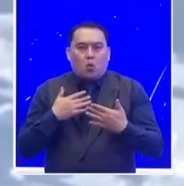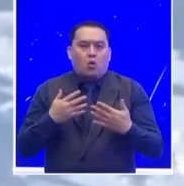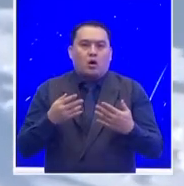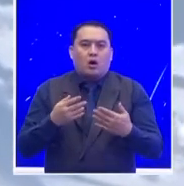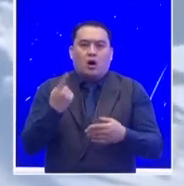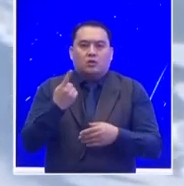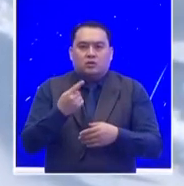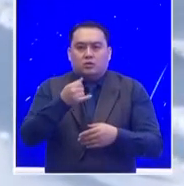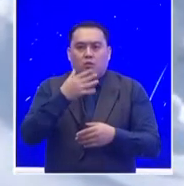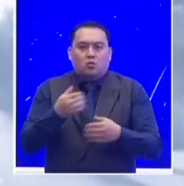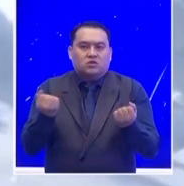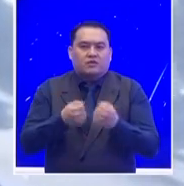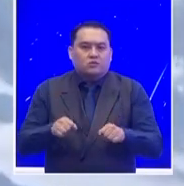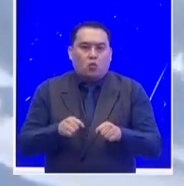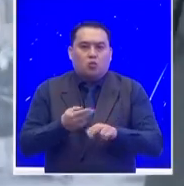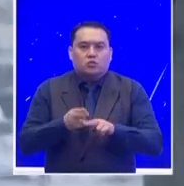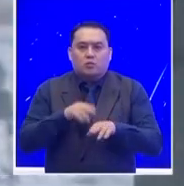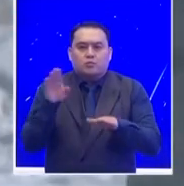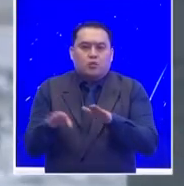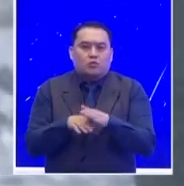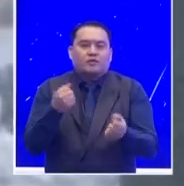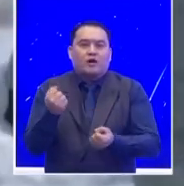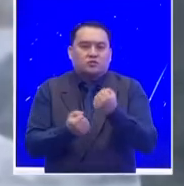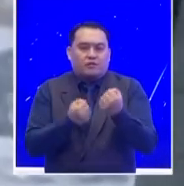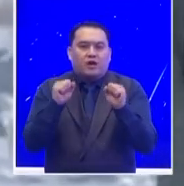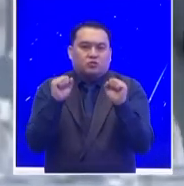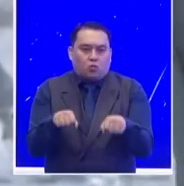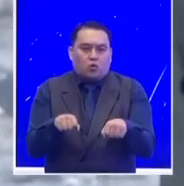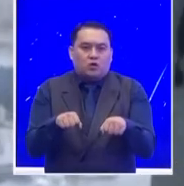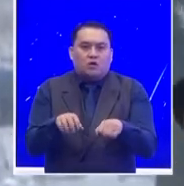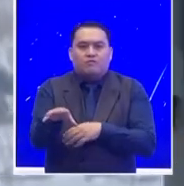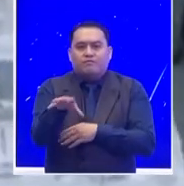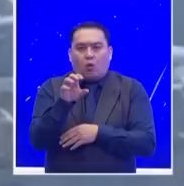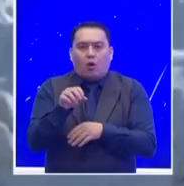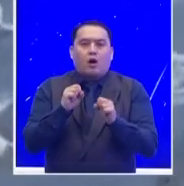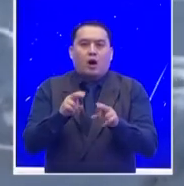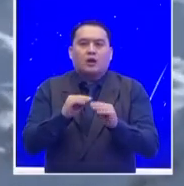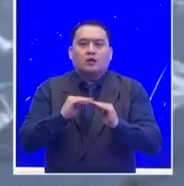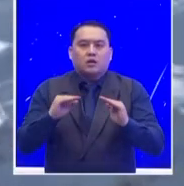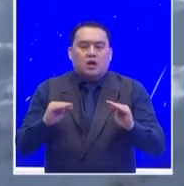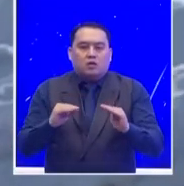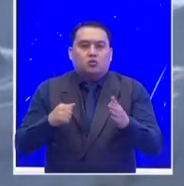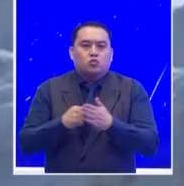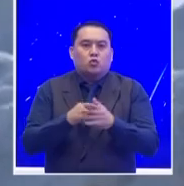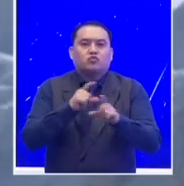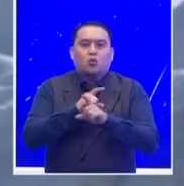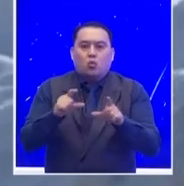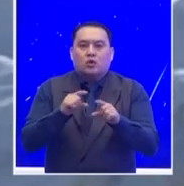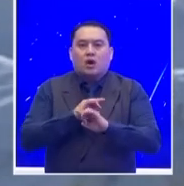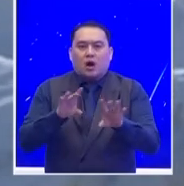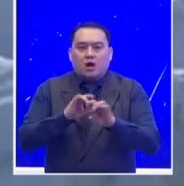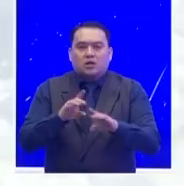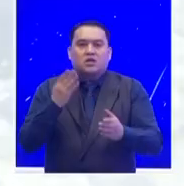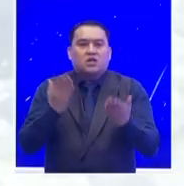Один неверный шаг, и можно оказаться под колесами автомобиля. Сельчане сфотографировали, как ученики добираются до школы, и заявили, что